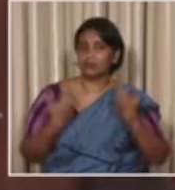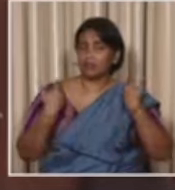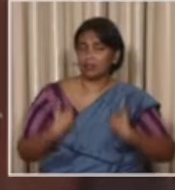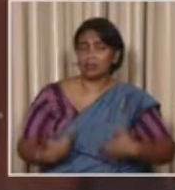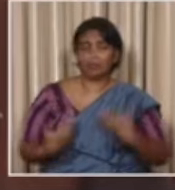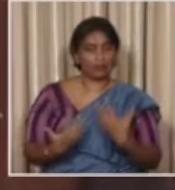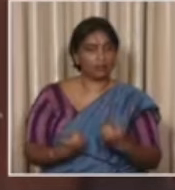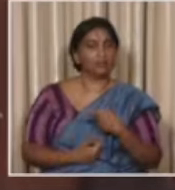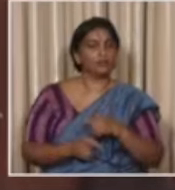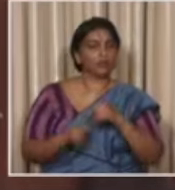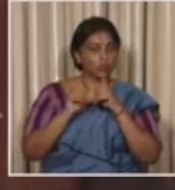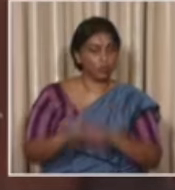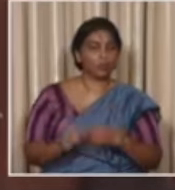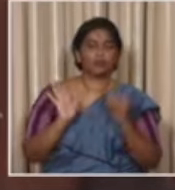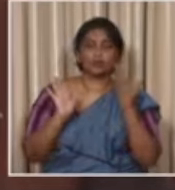මෙයාගේ බොඩි එක හම්බ වෙන්නේ